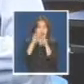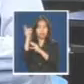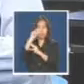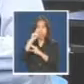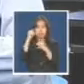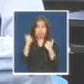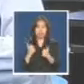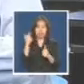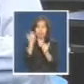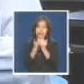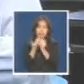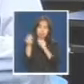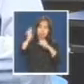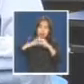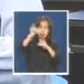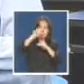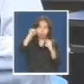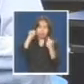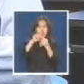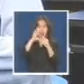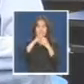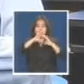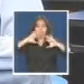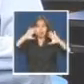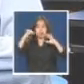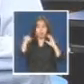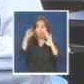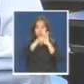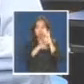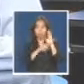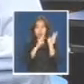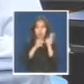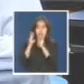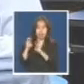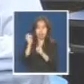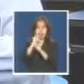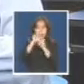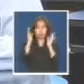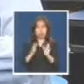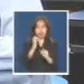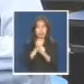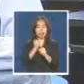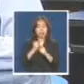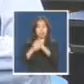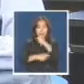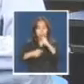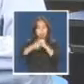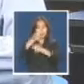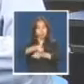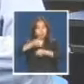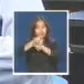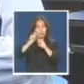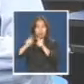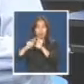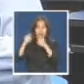พิ่มของราคานั้นก็เพื่อที่จะให้รัฐบาลนั้นได้มีมาตรการในการที่จะรองรับพี่น้องเกษตรกรนะครับซึ่งเบื้องต้นขณะนี้ทางกระทรวง